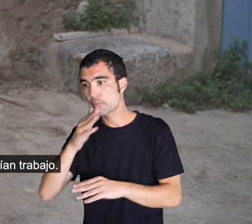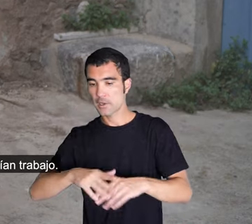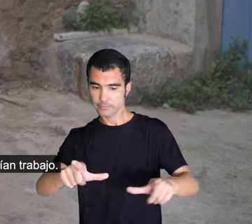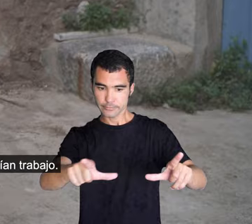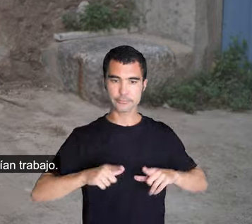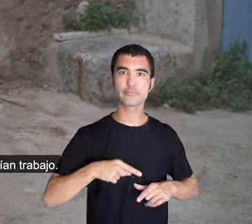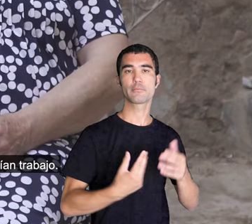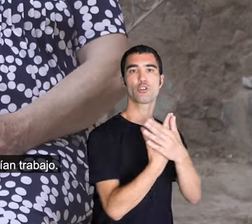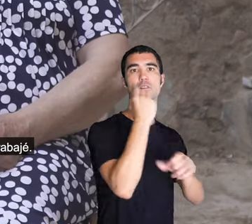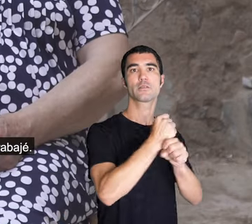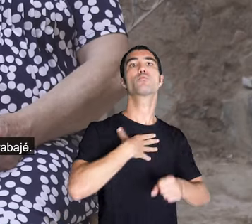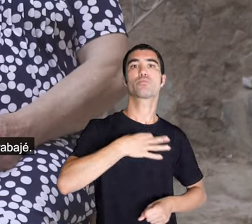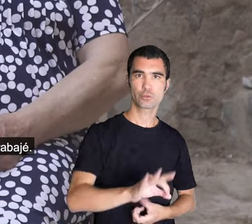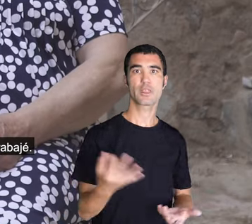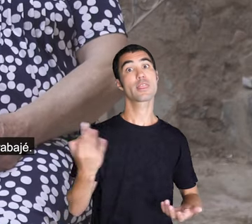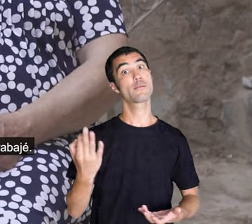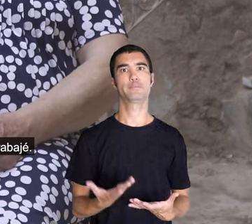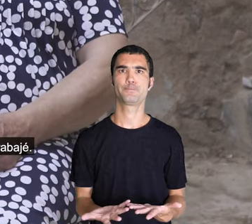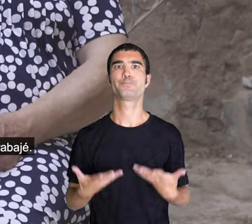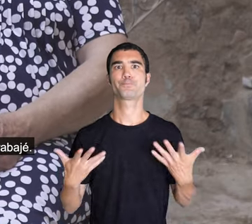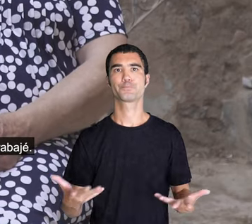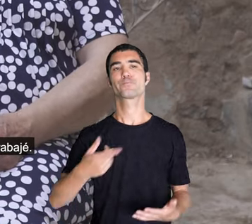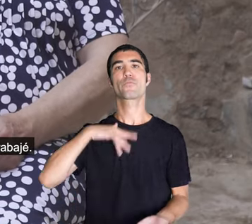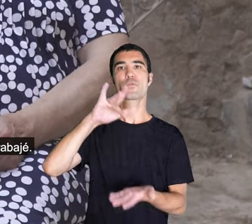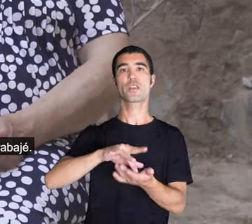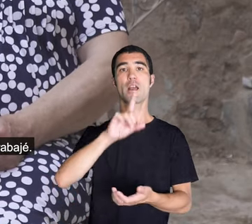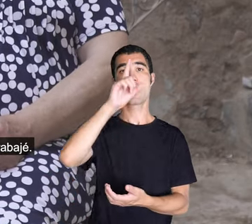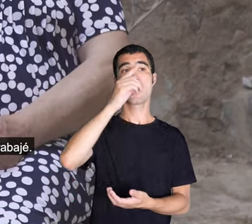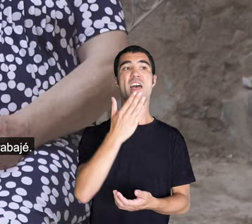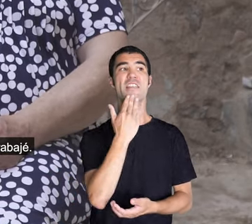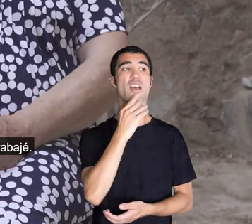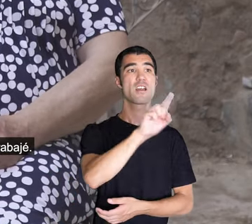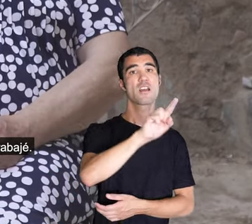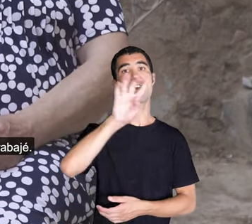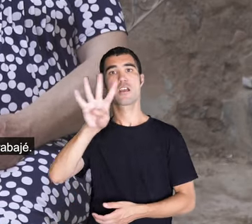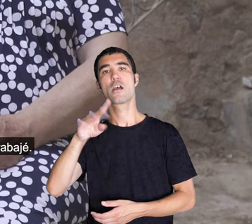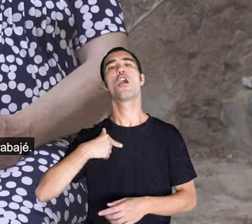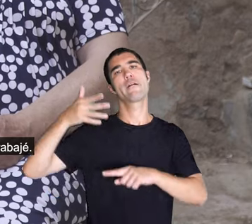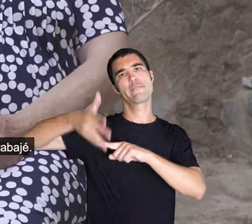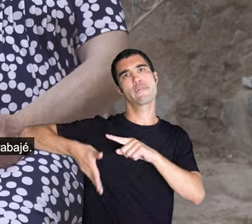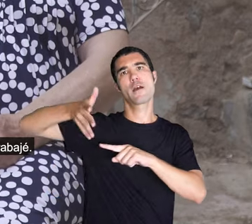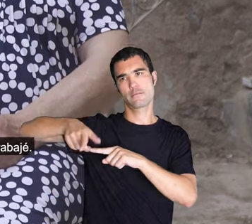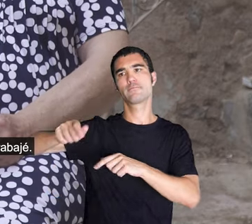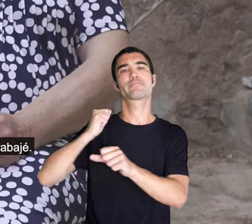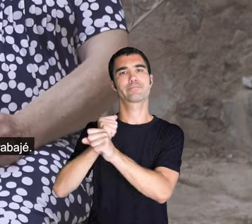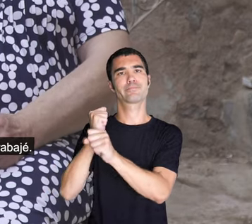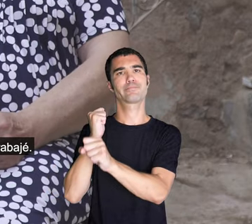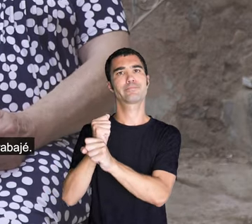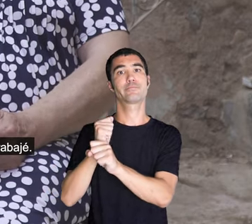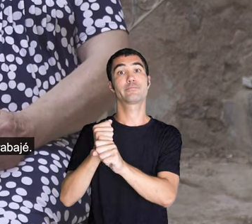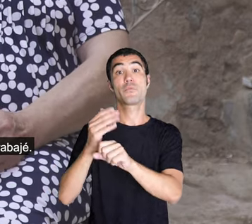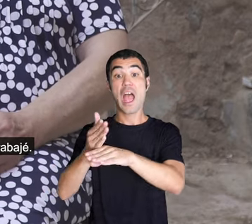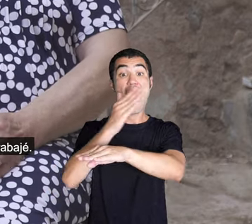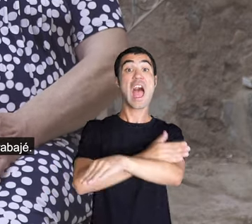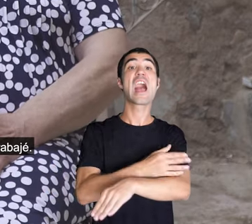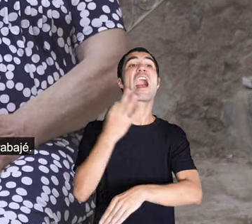no tindrien feina. Quan vàrem començar ja a tenir els 14 anys, jo vaig començar sa fàbrica, però abans de tenir els